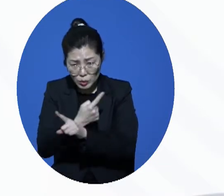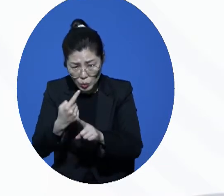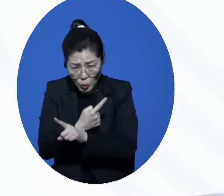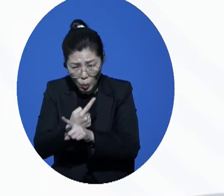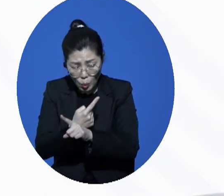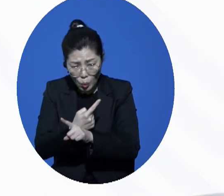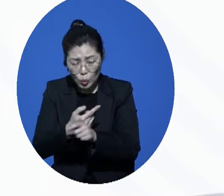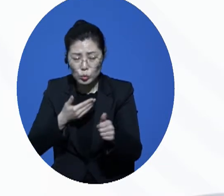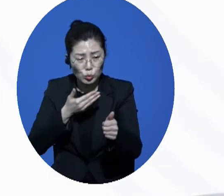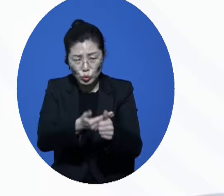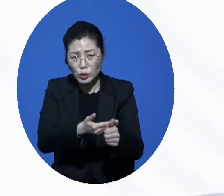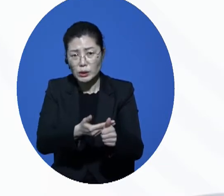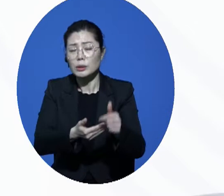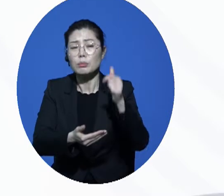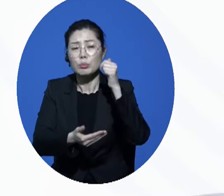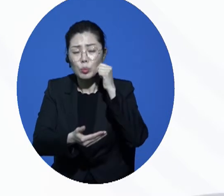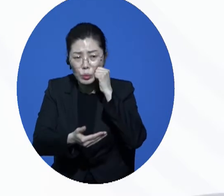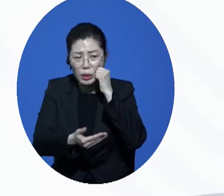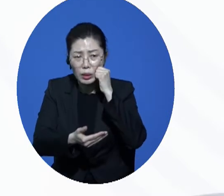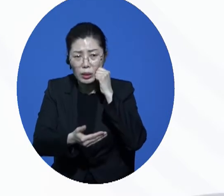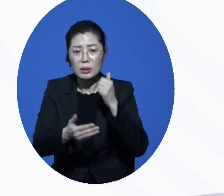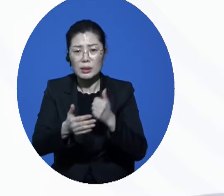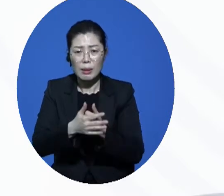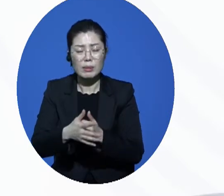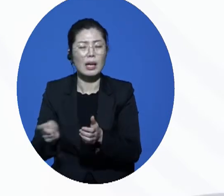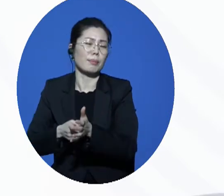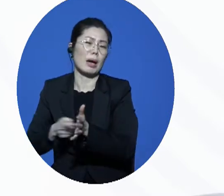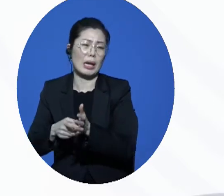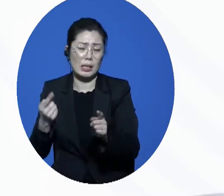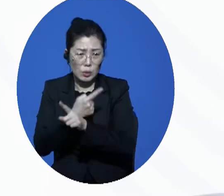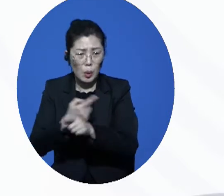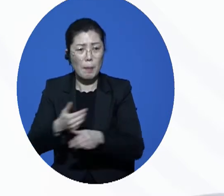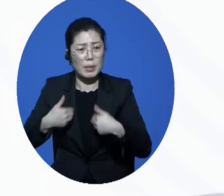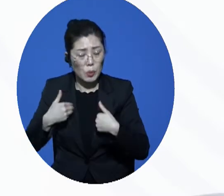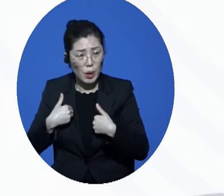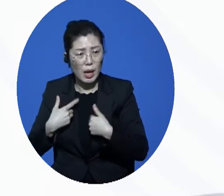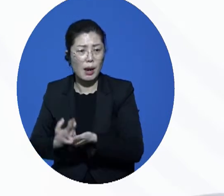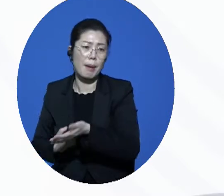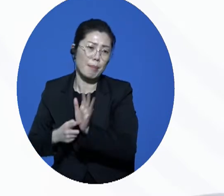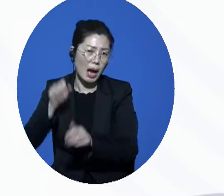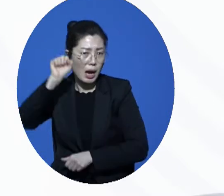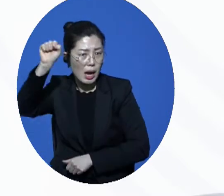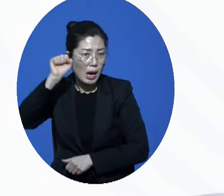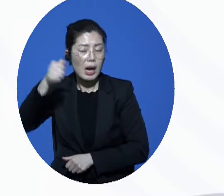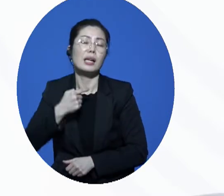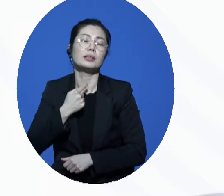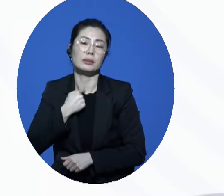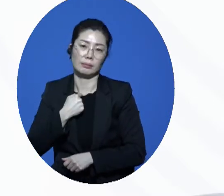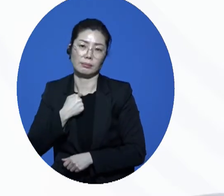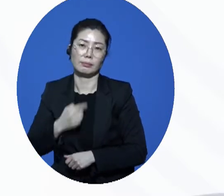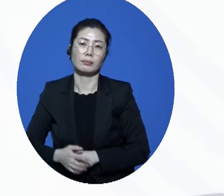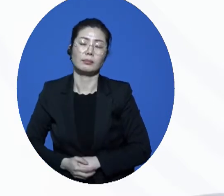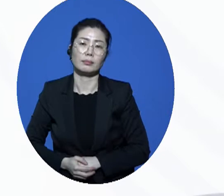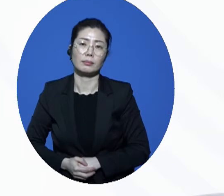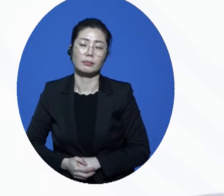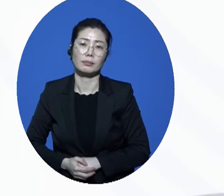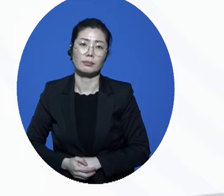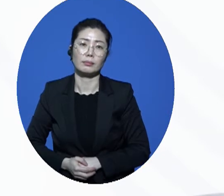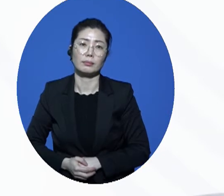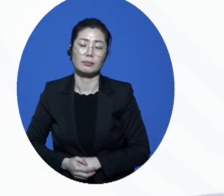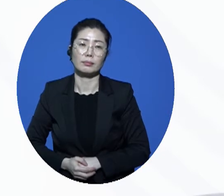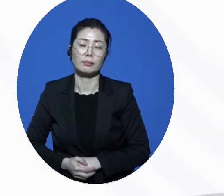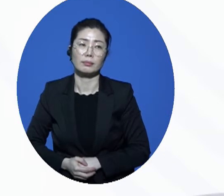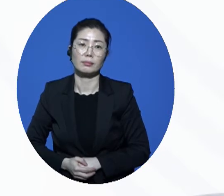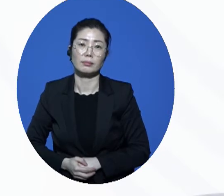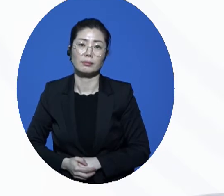치료를 즉각적으로 제공하지 않았기에 관련돼서 촉구하는 긴급 조치도 촉구한 바 있습니다. 자, 그럼